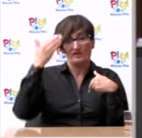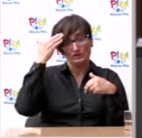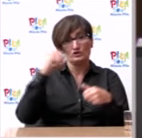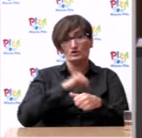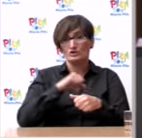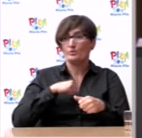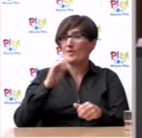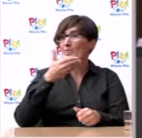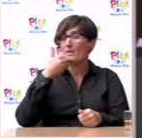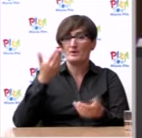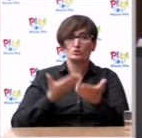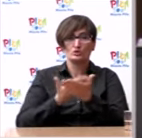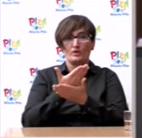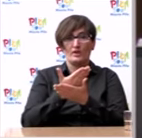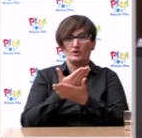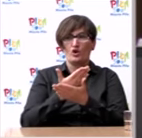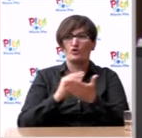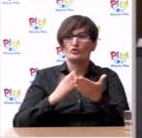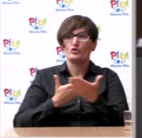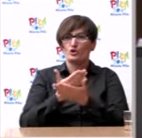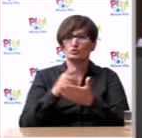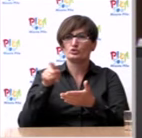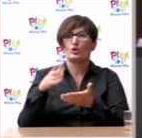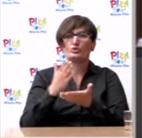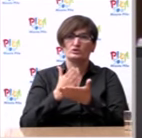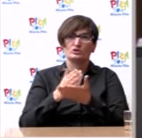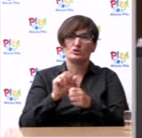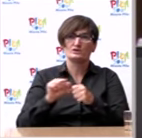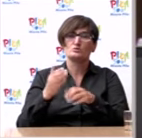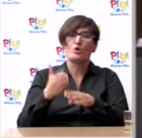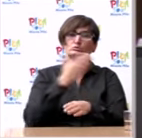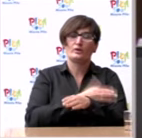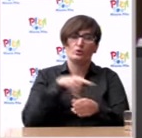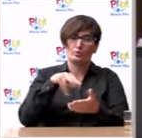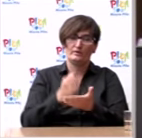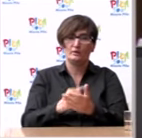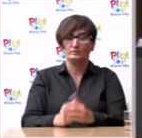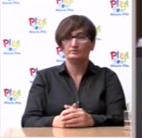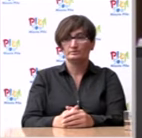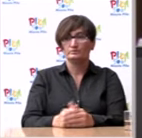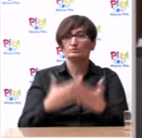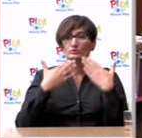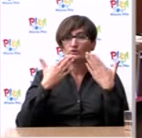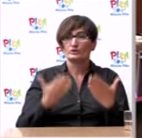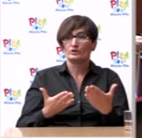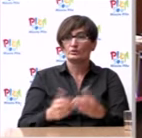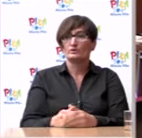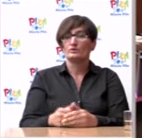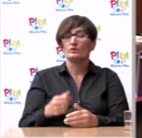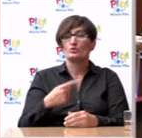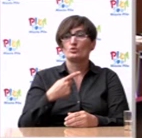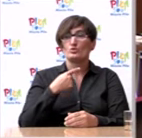złożonego żadnego wniosku, a jest to tylko konsekwencja poprzedniej uchwały. Dziękuję bardzo. Dziękuję bardzo. Komisja